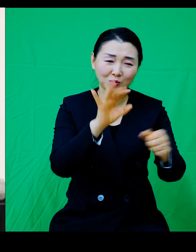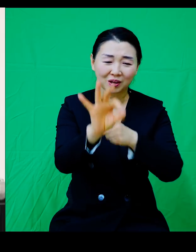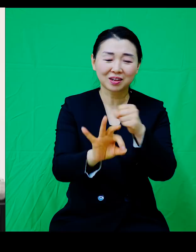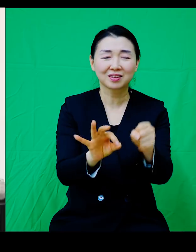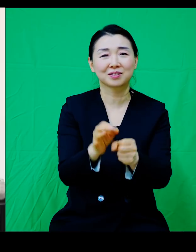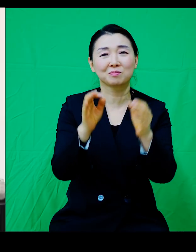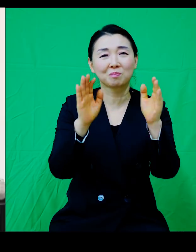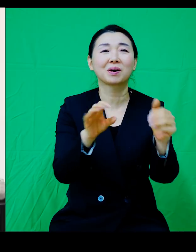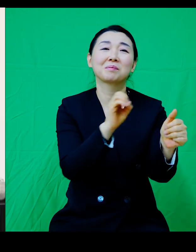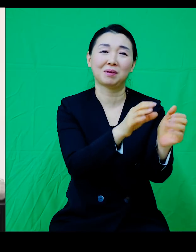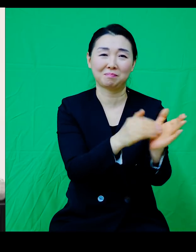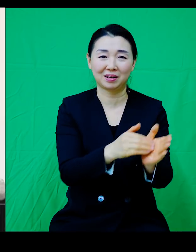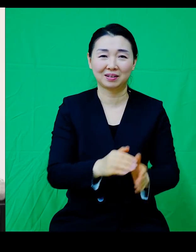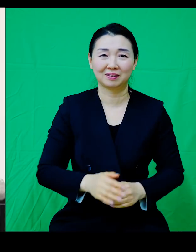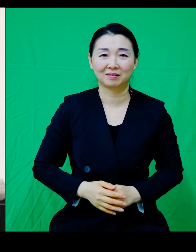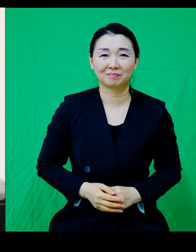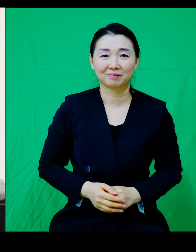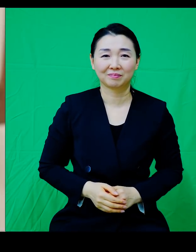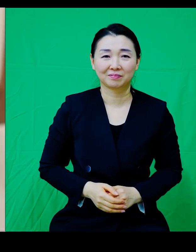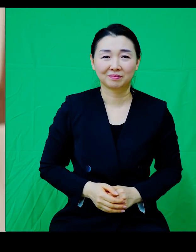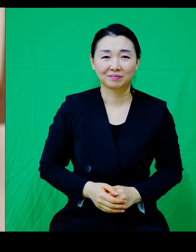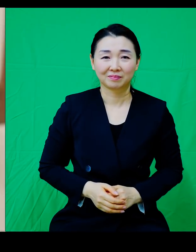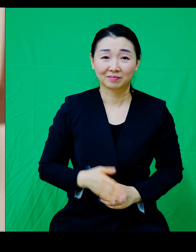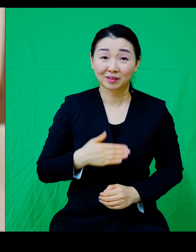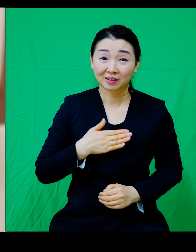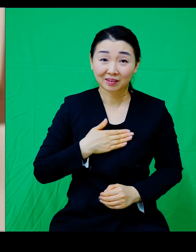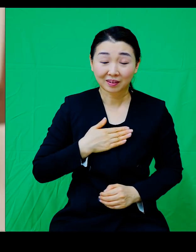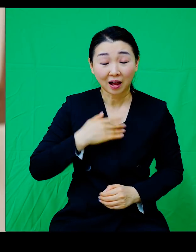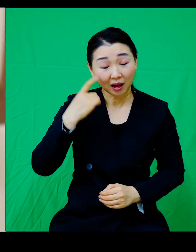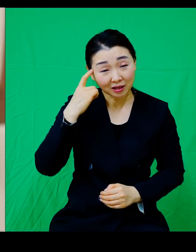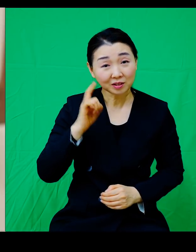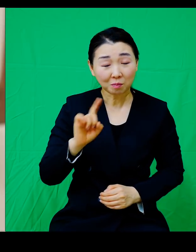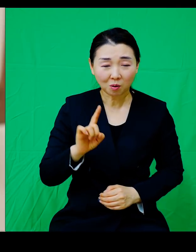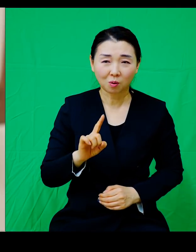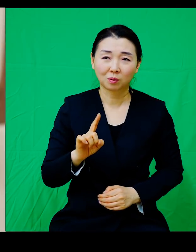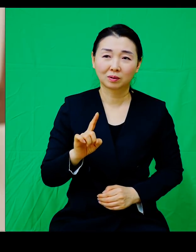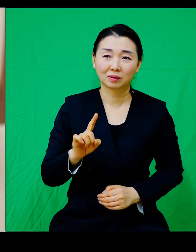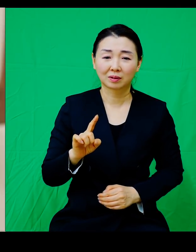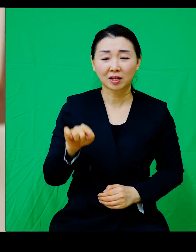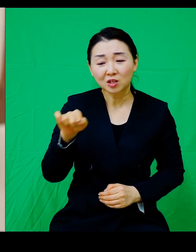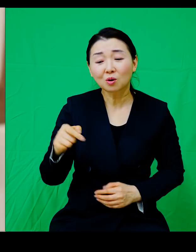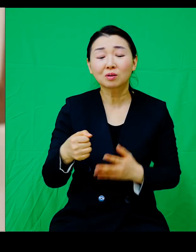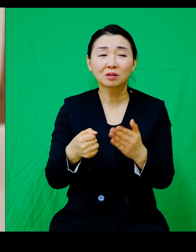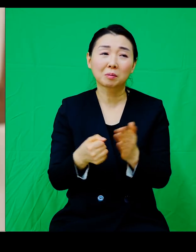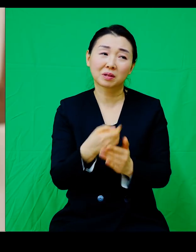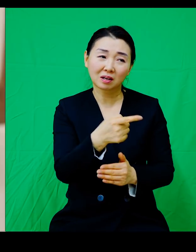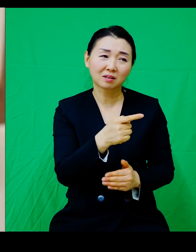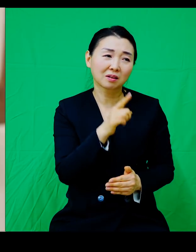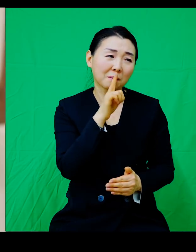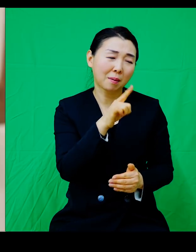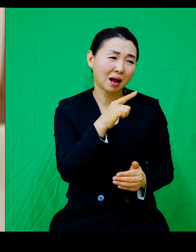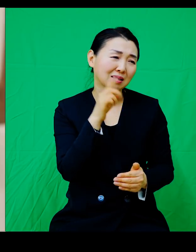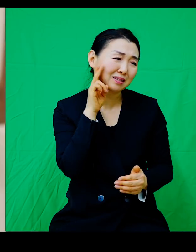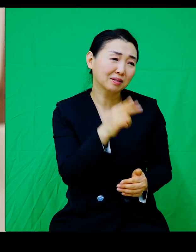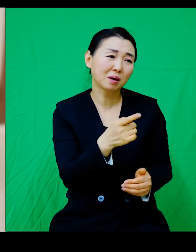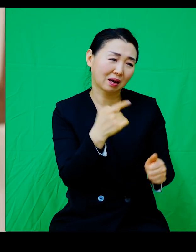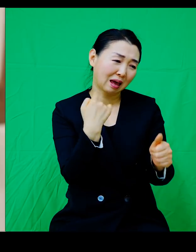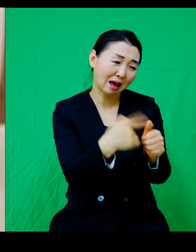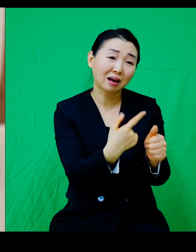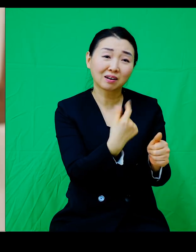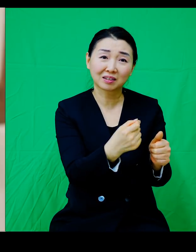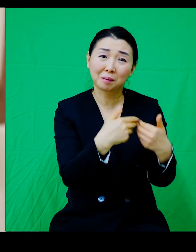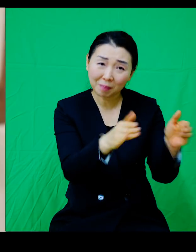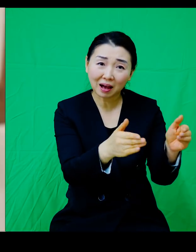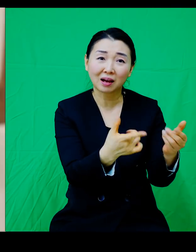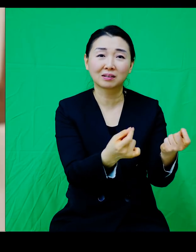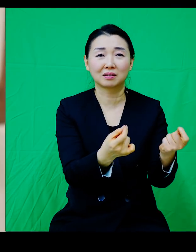처음으로 살면서 10년 만에 처음으로 얘기를 했던 것 같아요. 나는 이런 것 같아. 나는 이런 부분이 그래서 당신한테 그렇게 모진 말을 했나